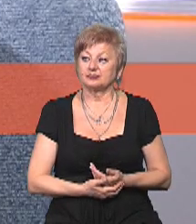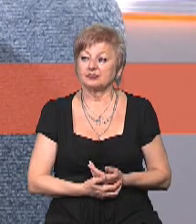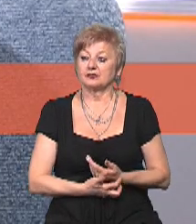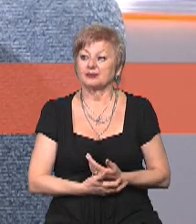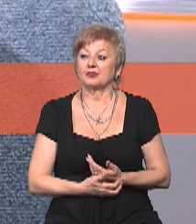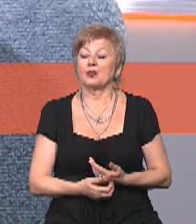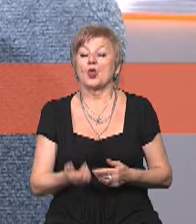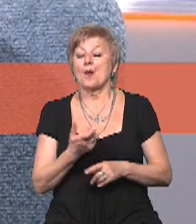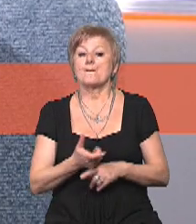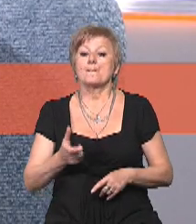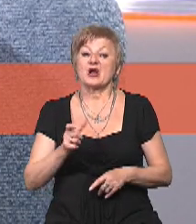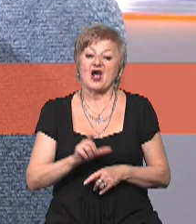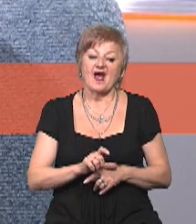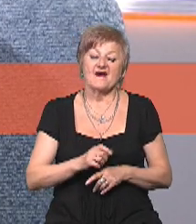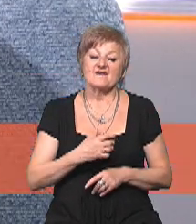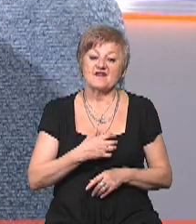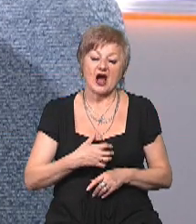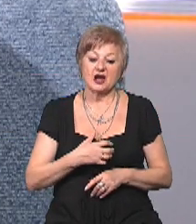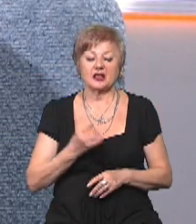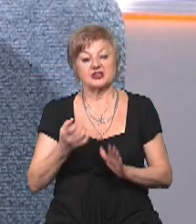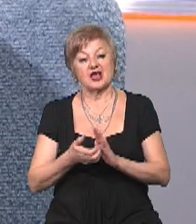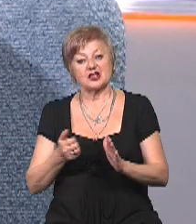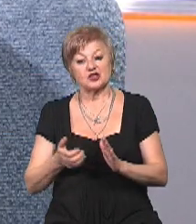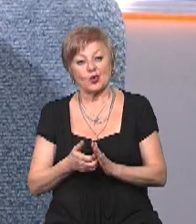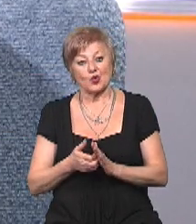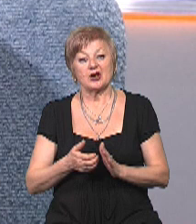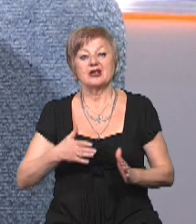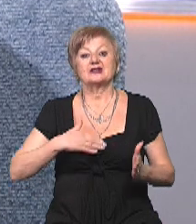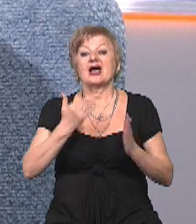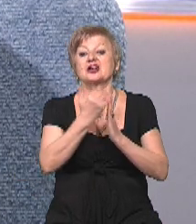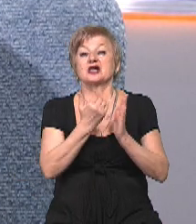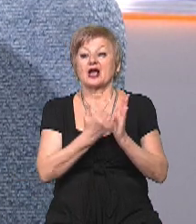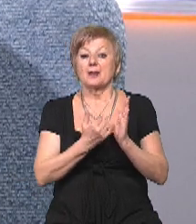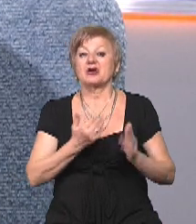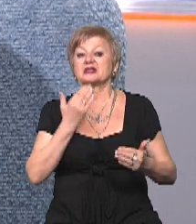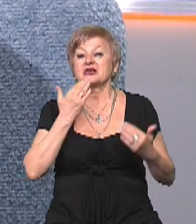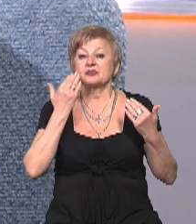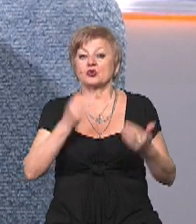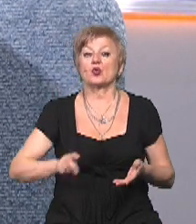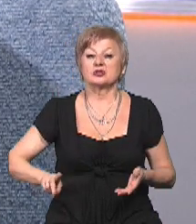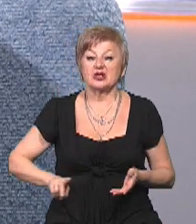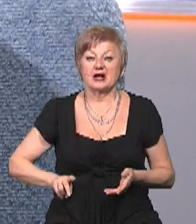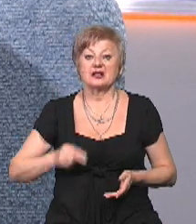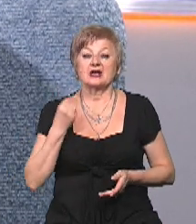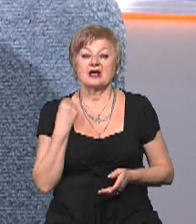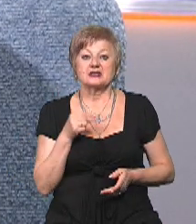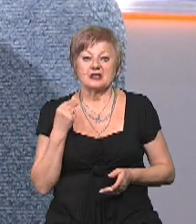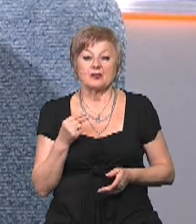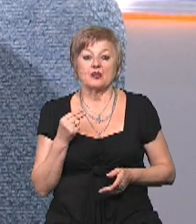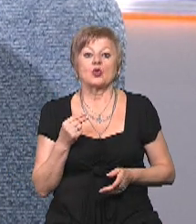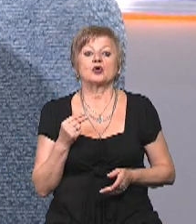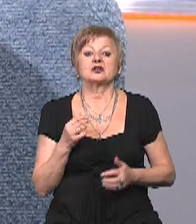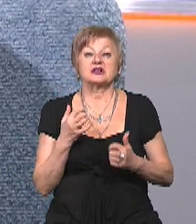Про переваги та недоліки нової системи команда Суспільного поцікавилася у директора Запорізького загального